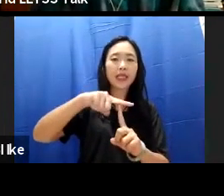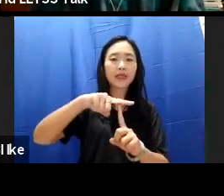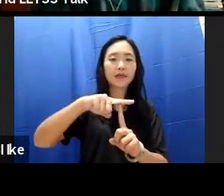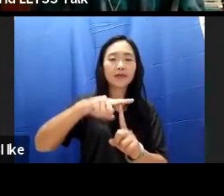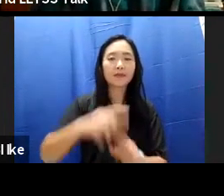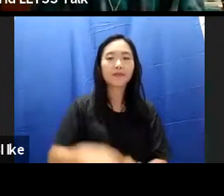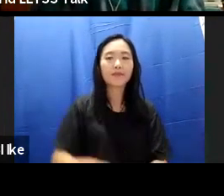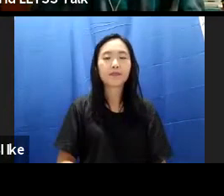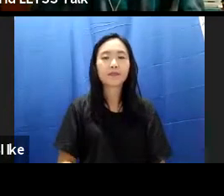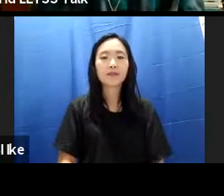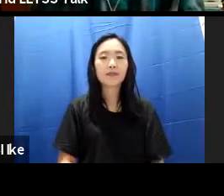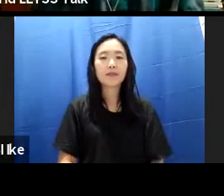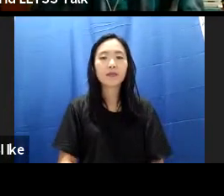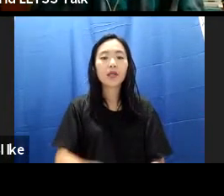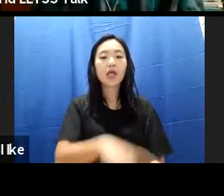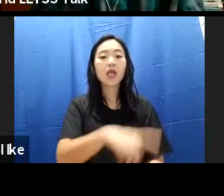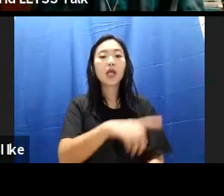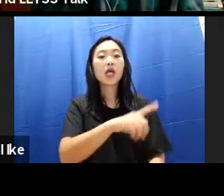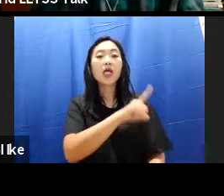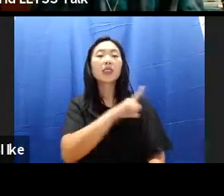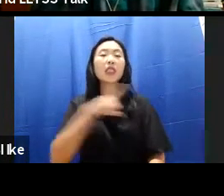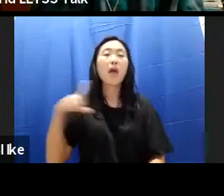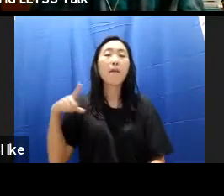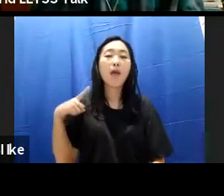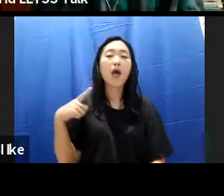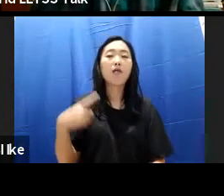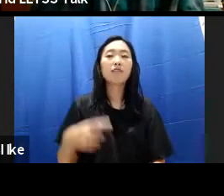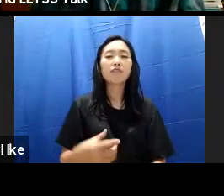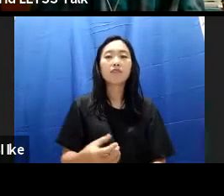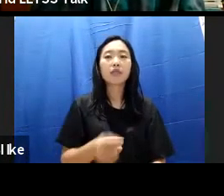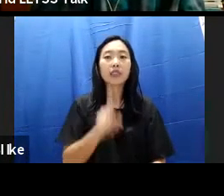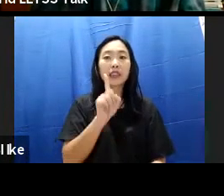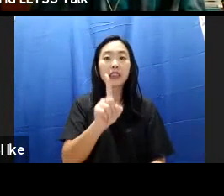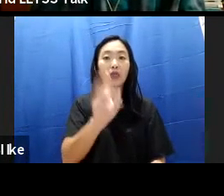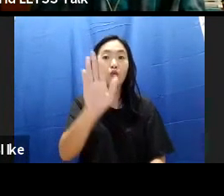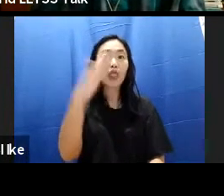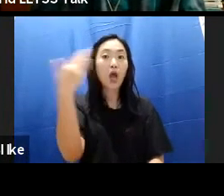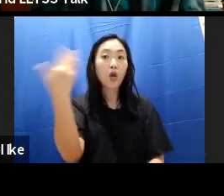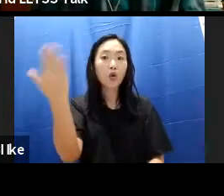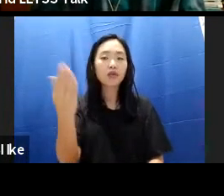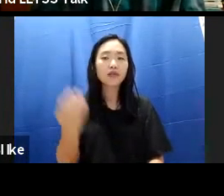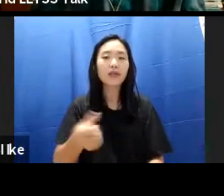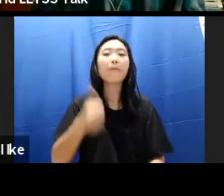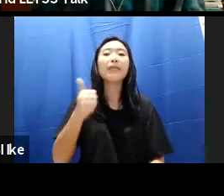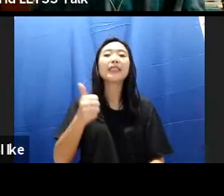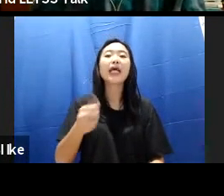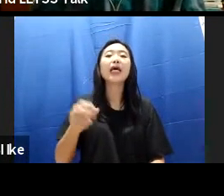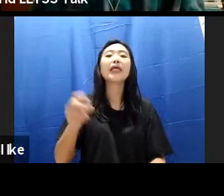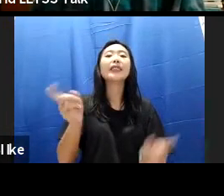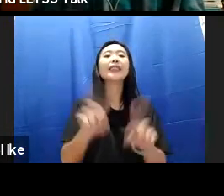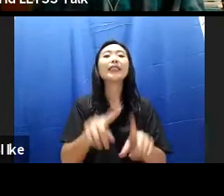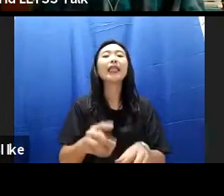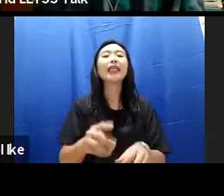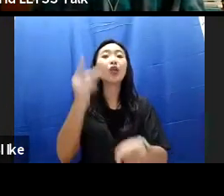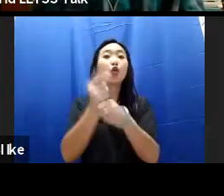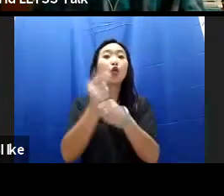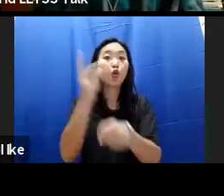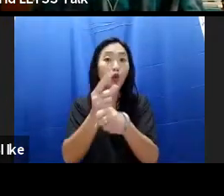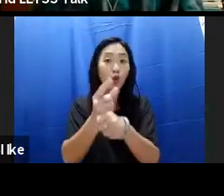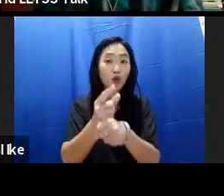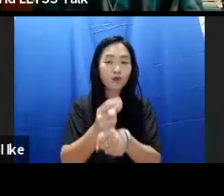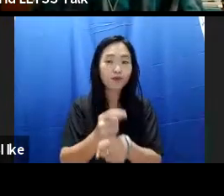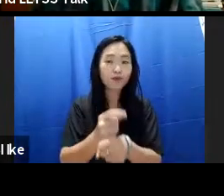selama 1 tahun ngajar-ngajar gitu ya. Saya nggak peduli mau ngajar di mana, pokoknya saya cuma mau di situ sambil